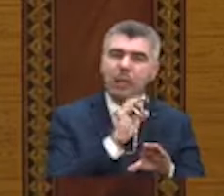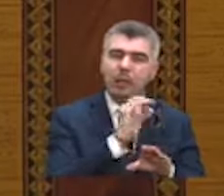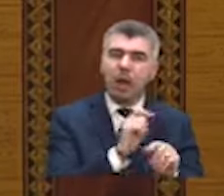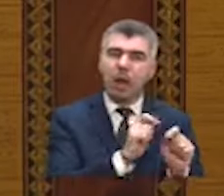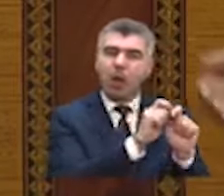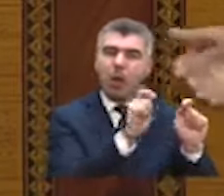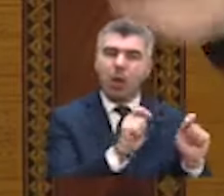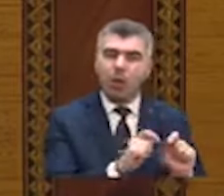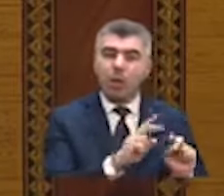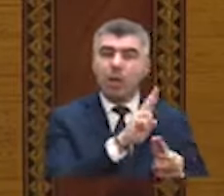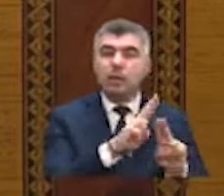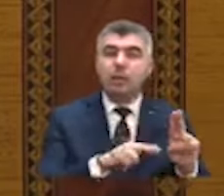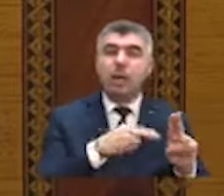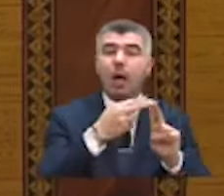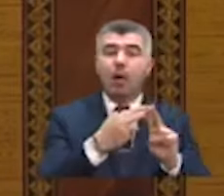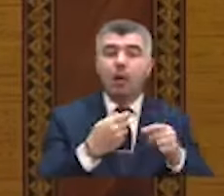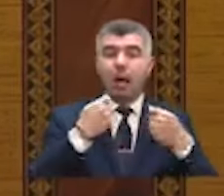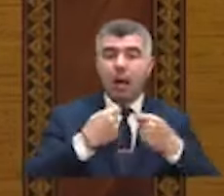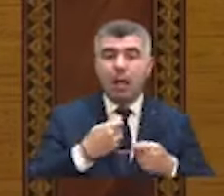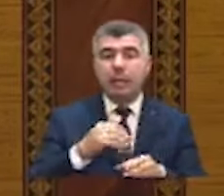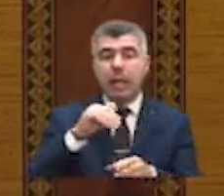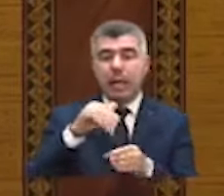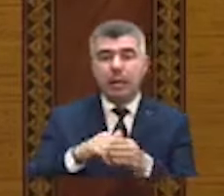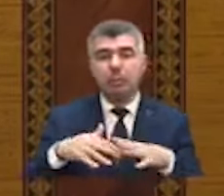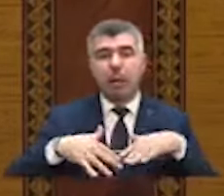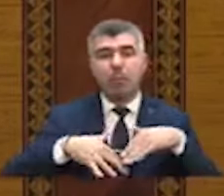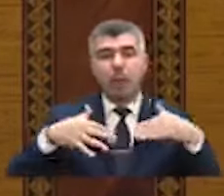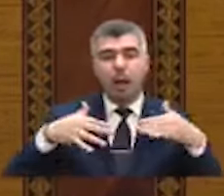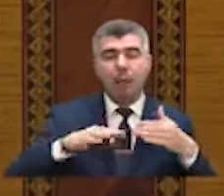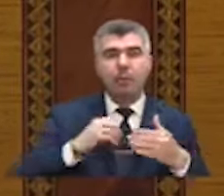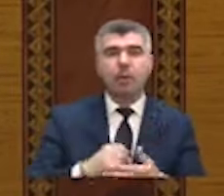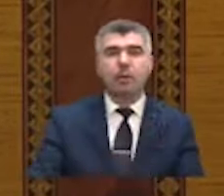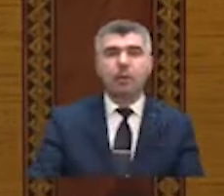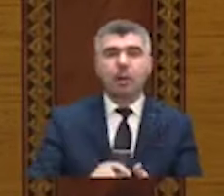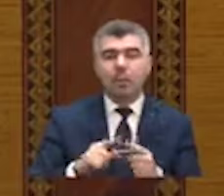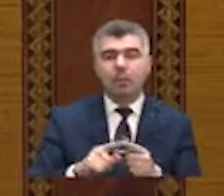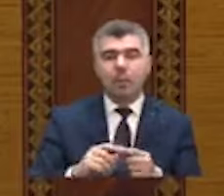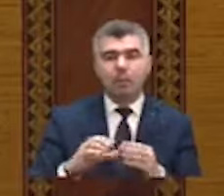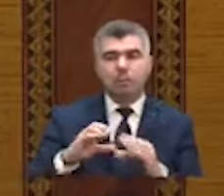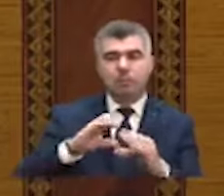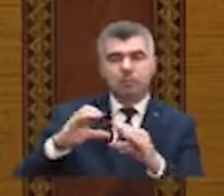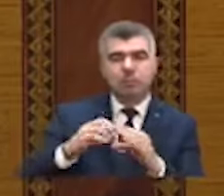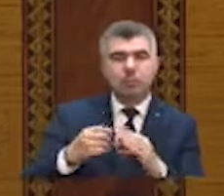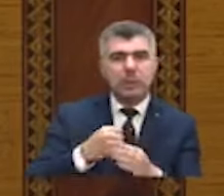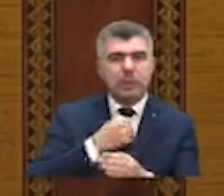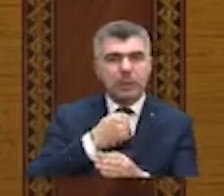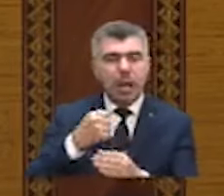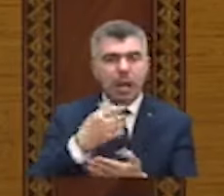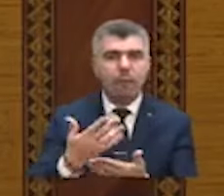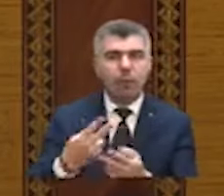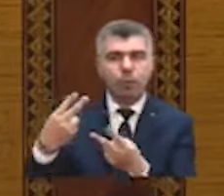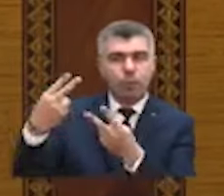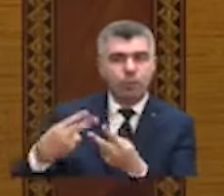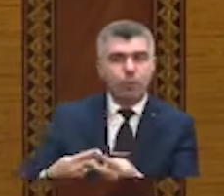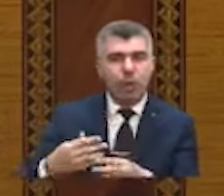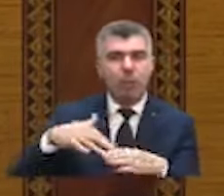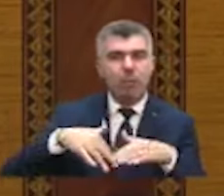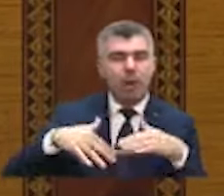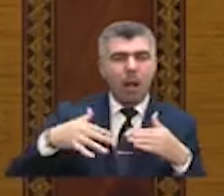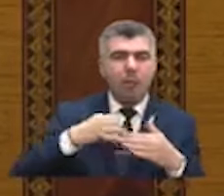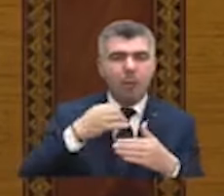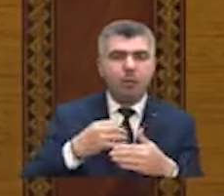انه الجواب خ يجي رئيس الحزب ويدخل وسط البرلمان ويجي تجي السيده النائبه وتجاوبوا